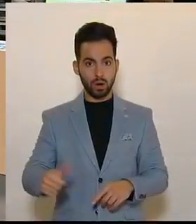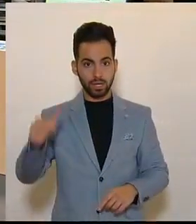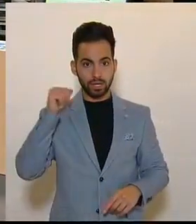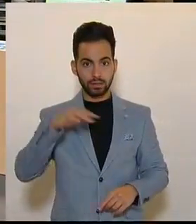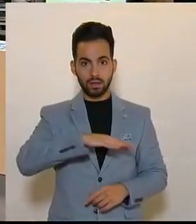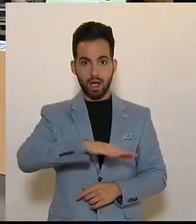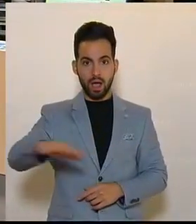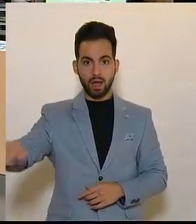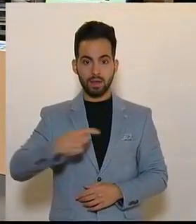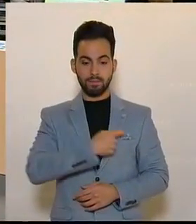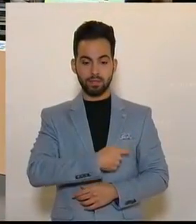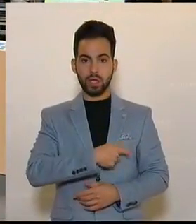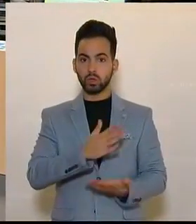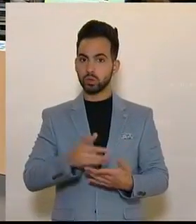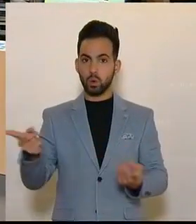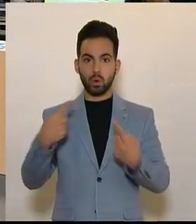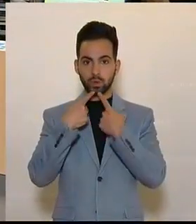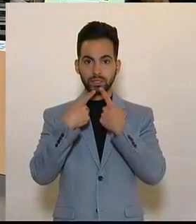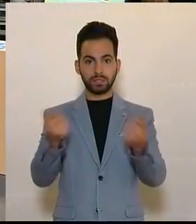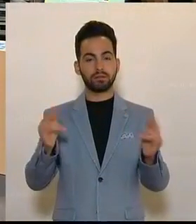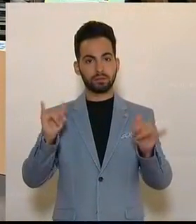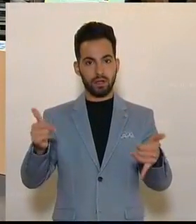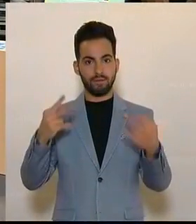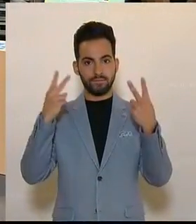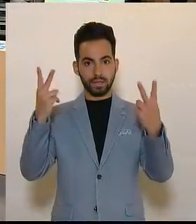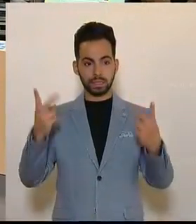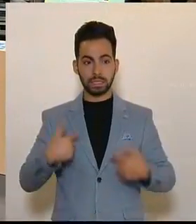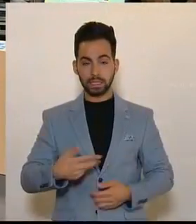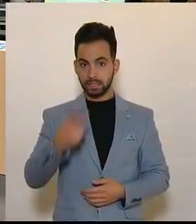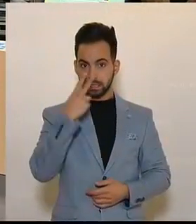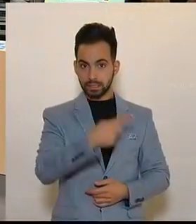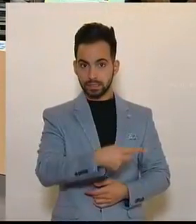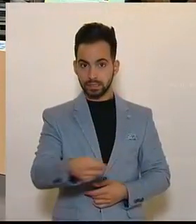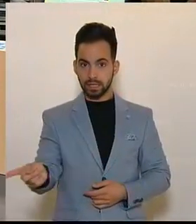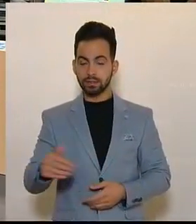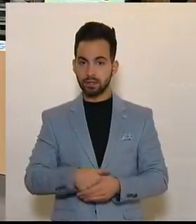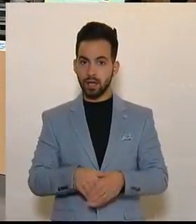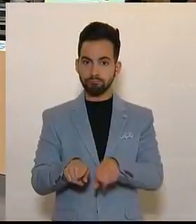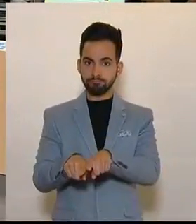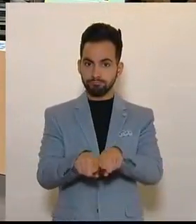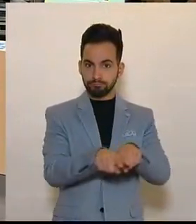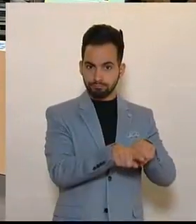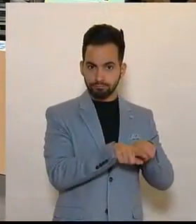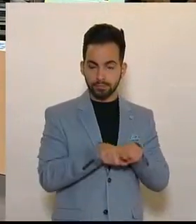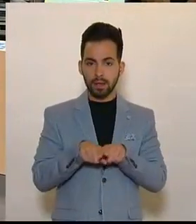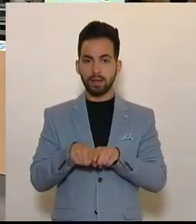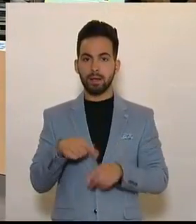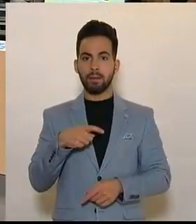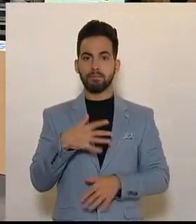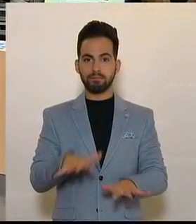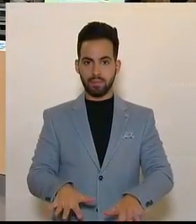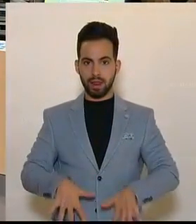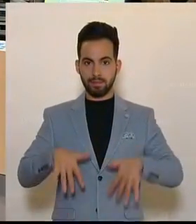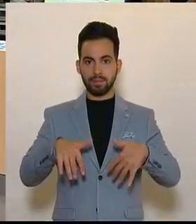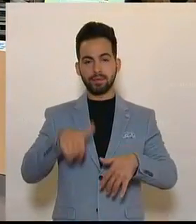noch nachreichen, es gibt möglicherweise eine Erklärung für die Verzögerung eingangs der Sitzung. Es